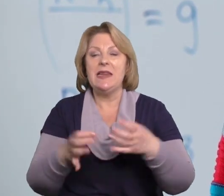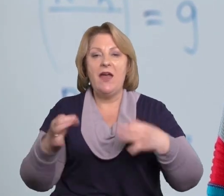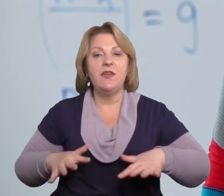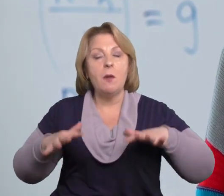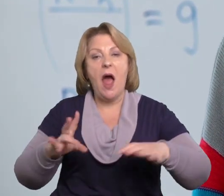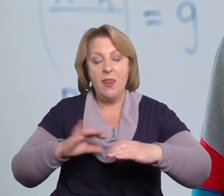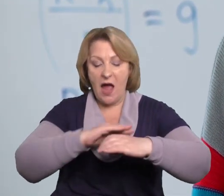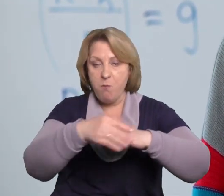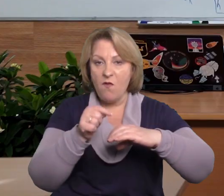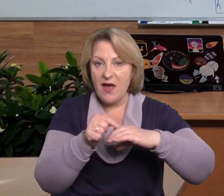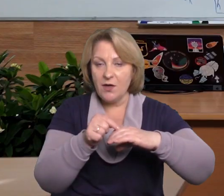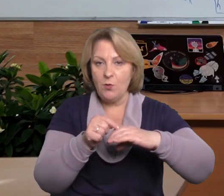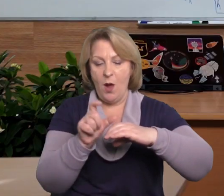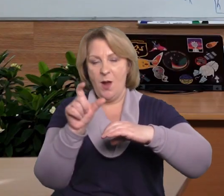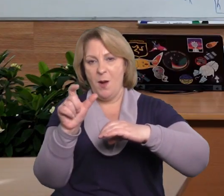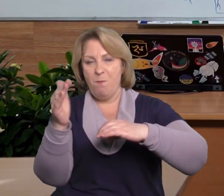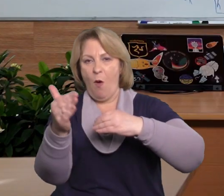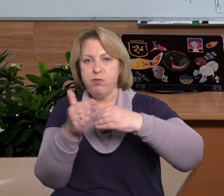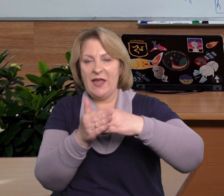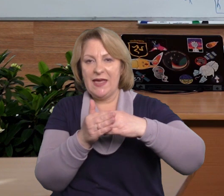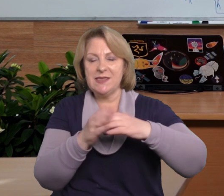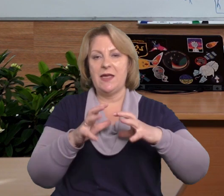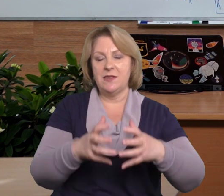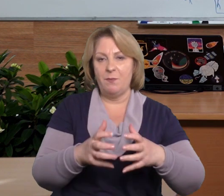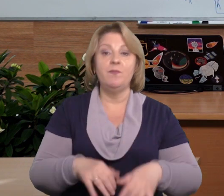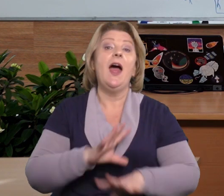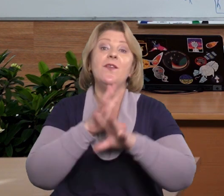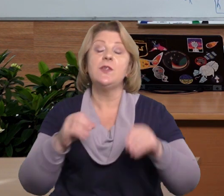поверхні Землі та поблизу неї. На цьому все.